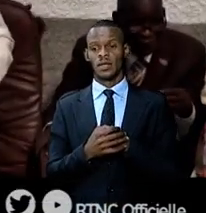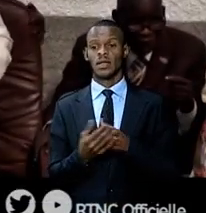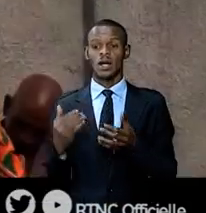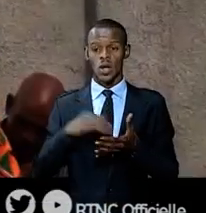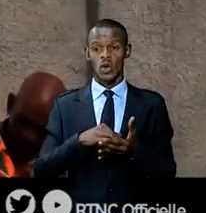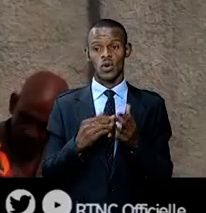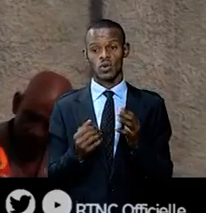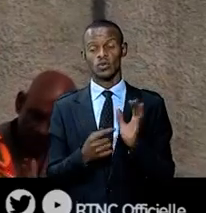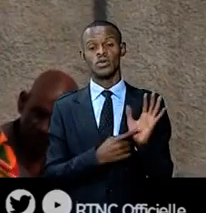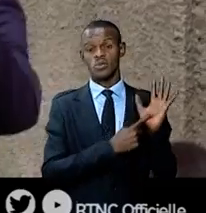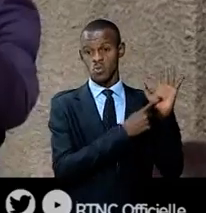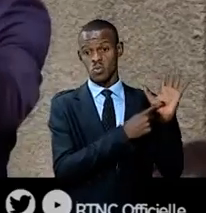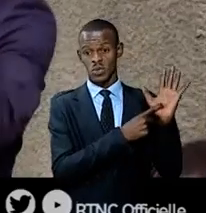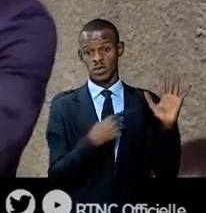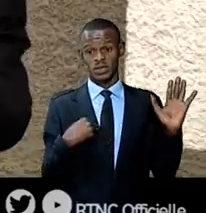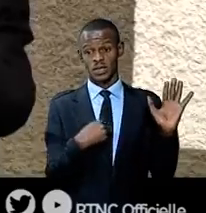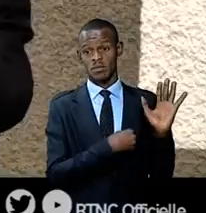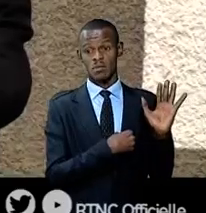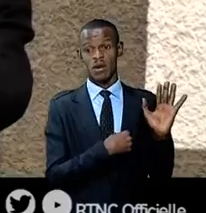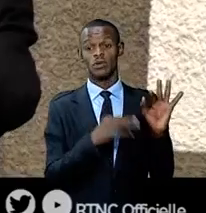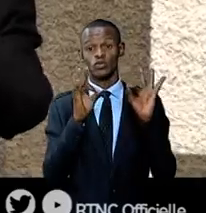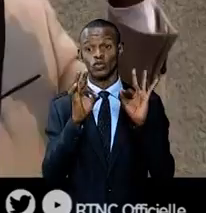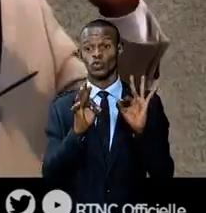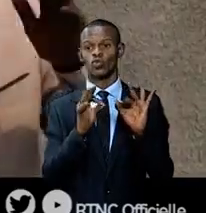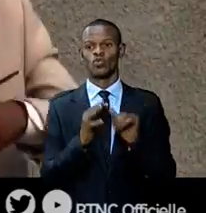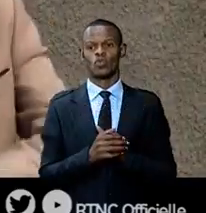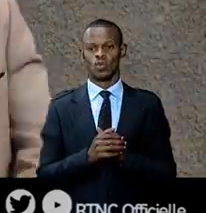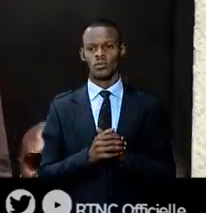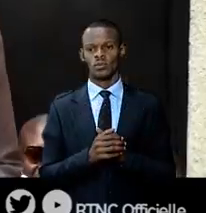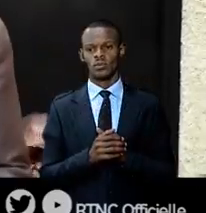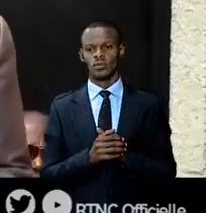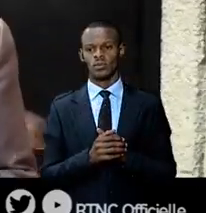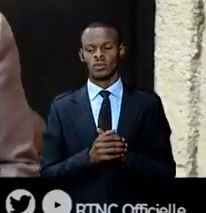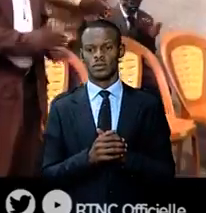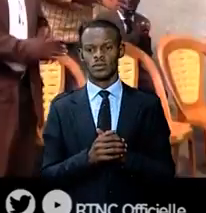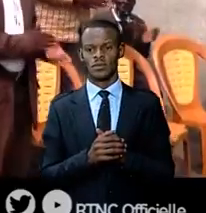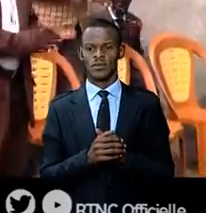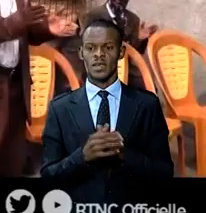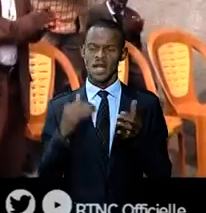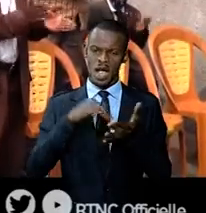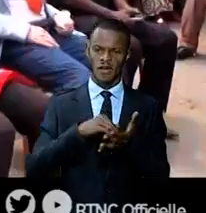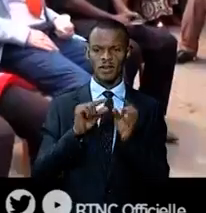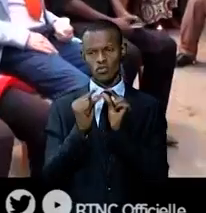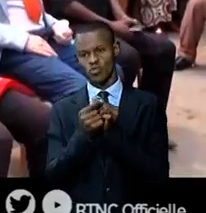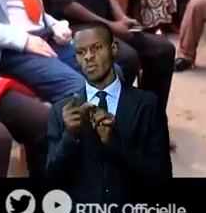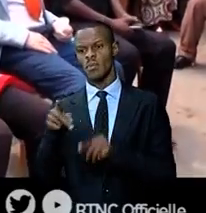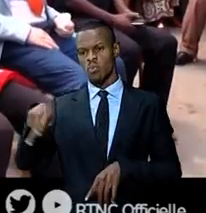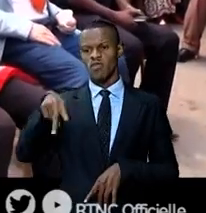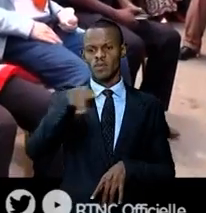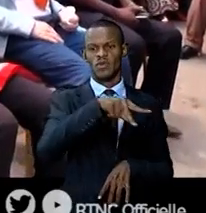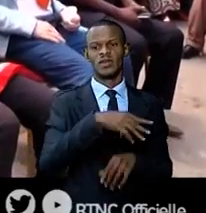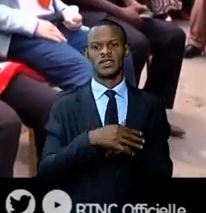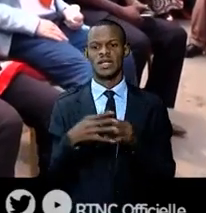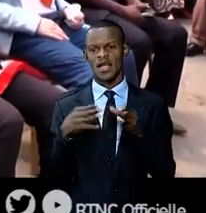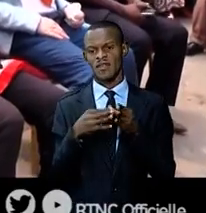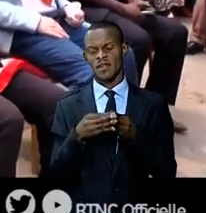par la présentation des membres de la direction politique du parti RDCR, des quelques délégués des provinces ainsi que d'autres invités des marques et